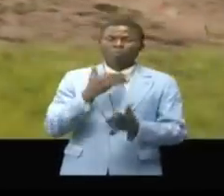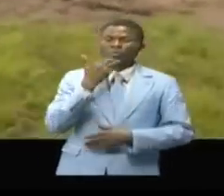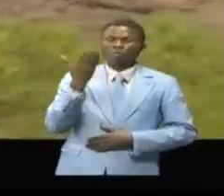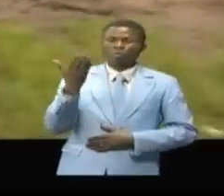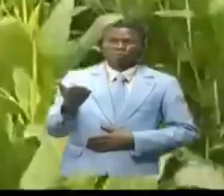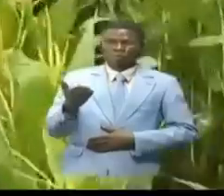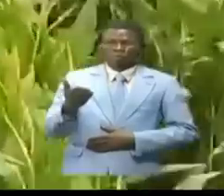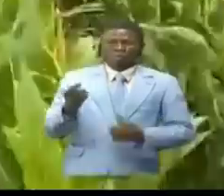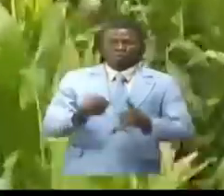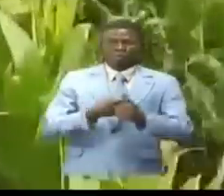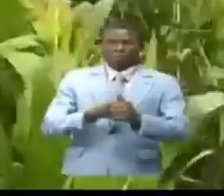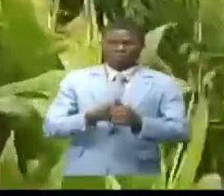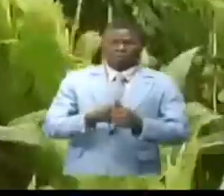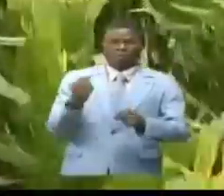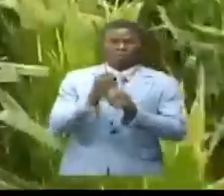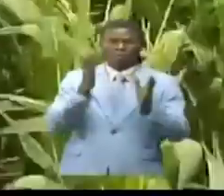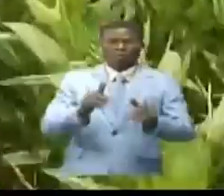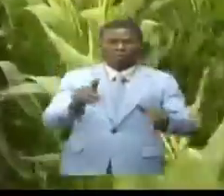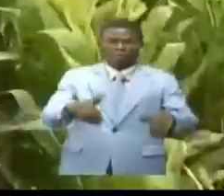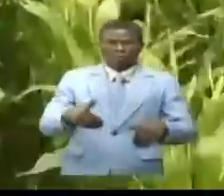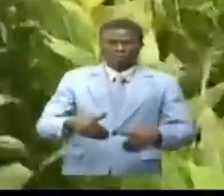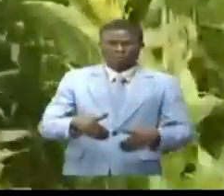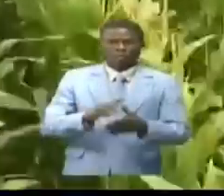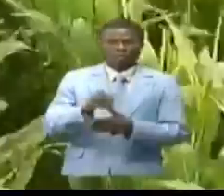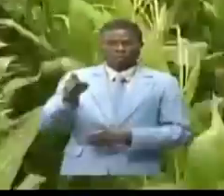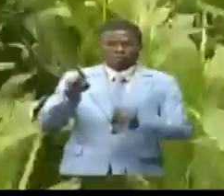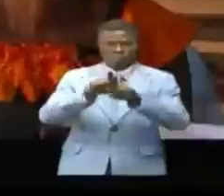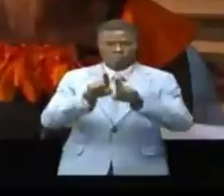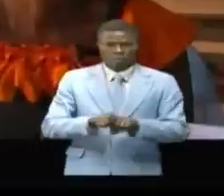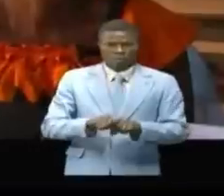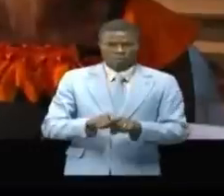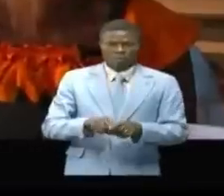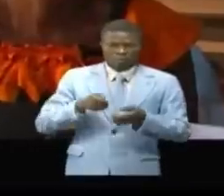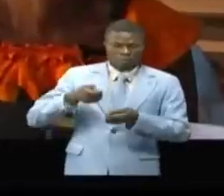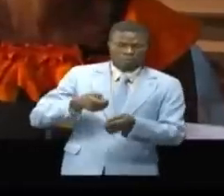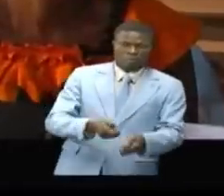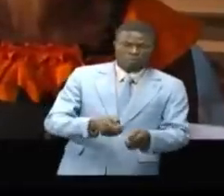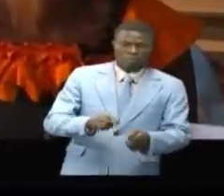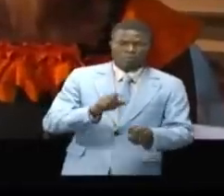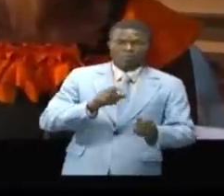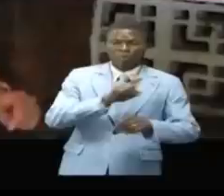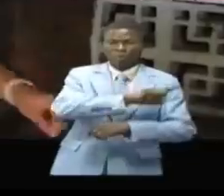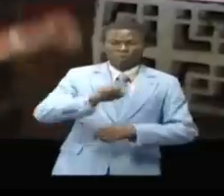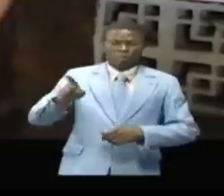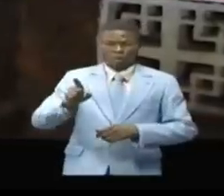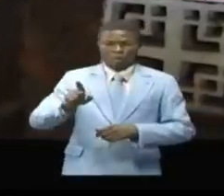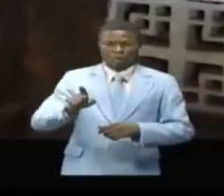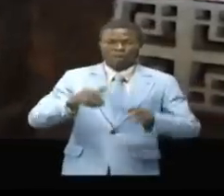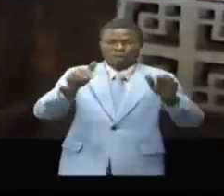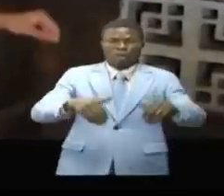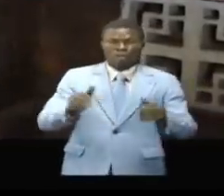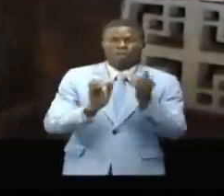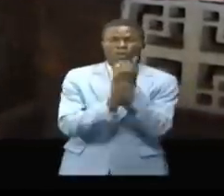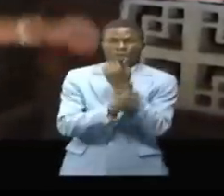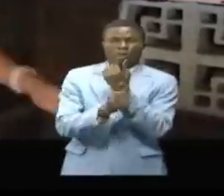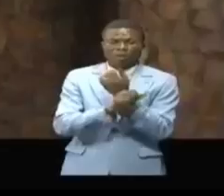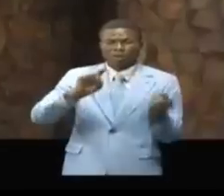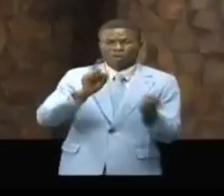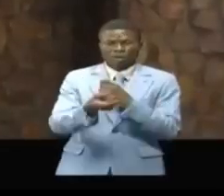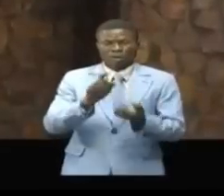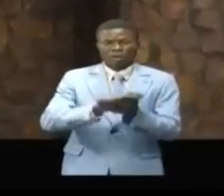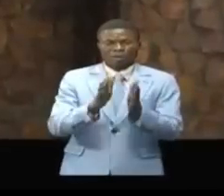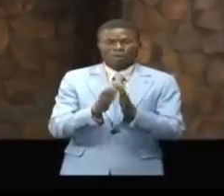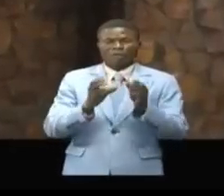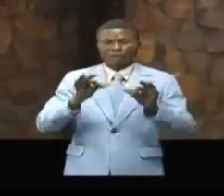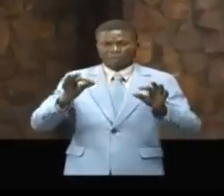notamment l'opérateur agricole Strategos, est de planter 1000 hectares de maïs et transformer ces céréales en farine.